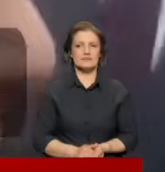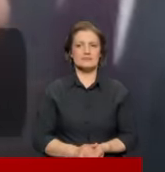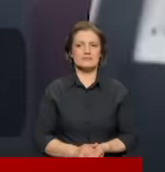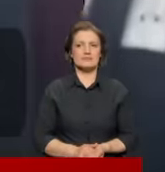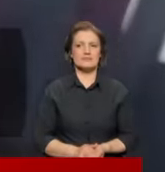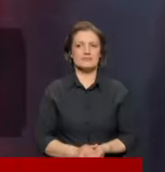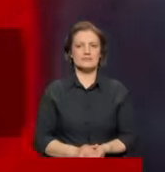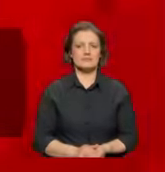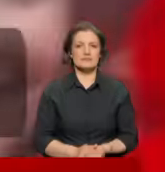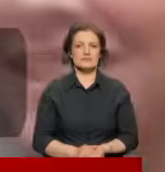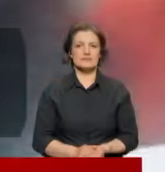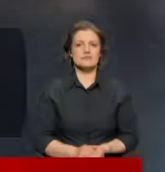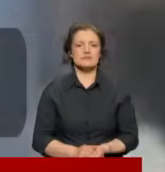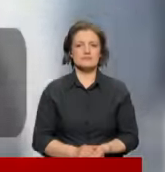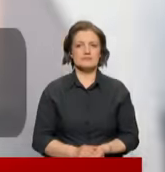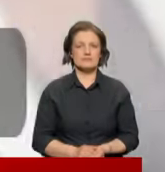iyisiniz, geçmiş bayramınız.